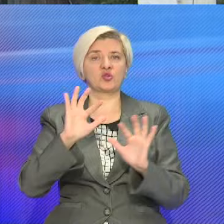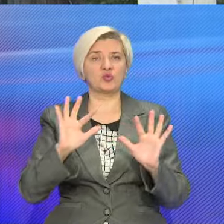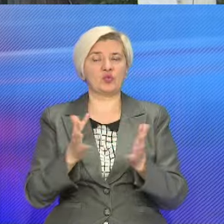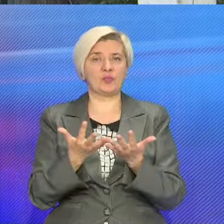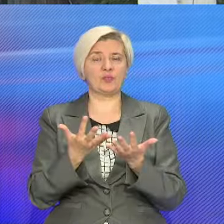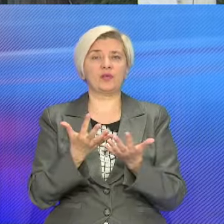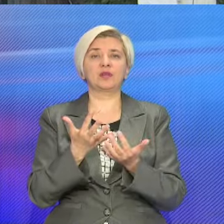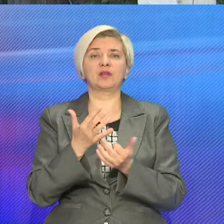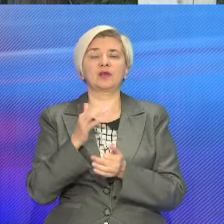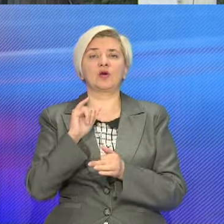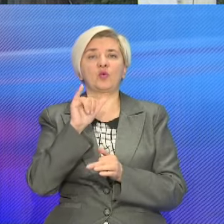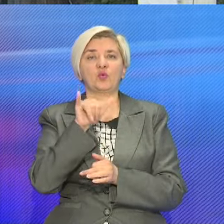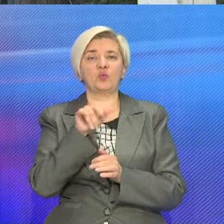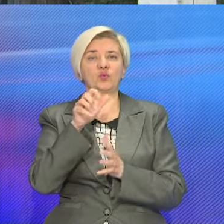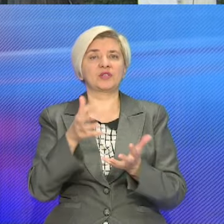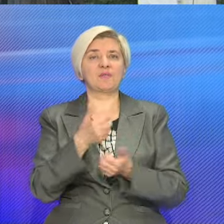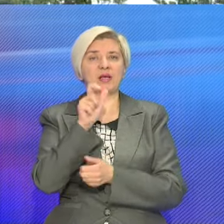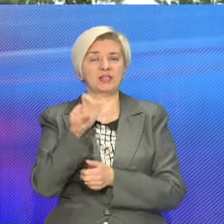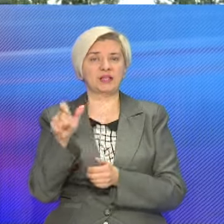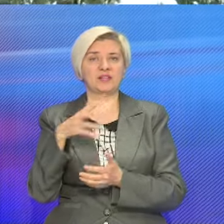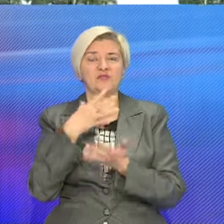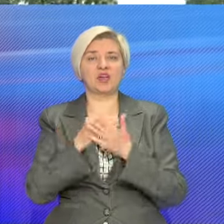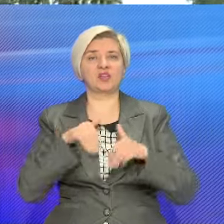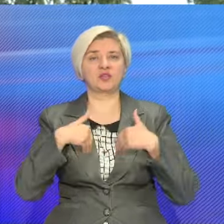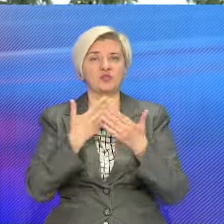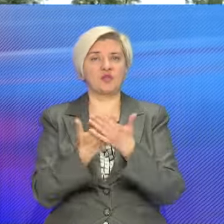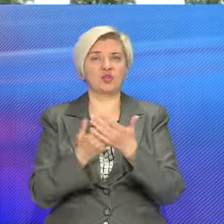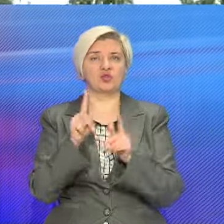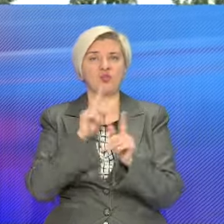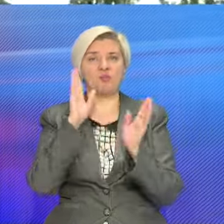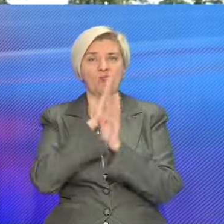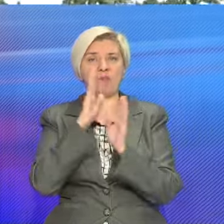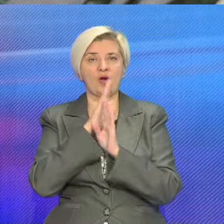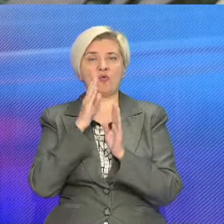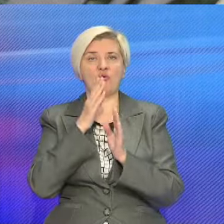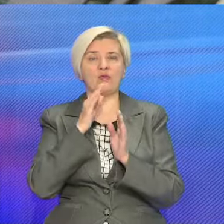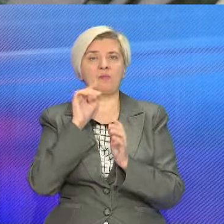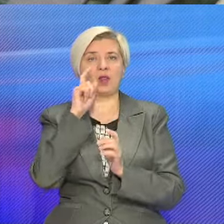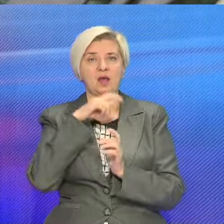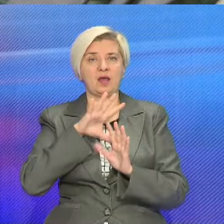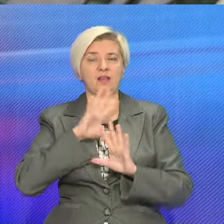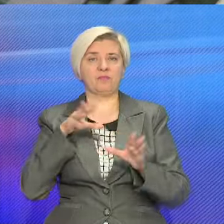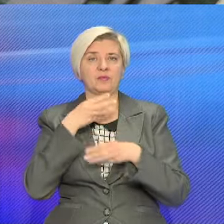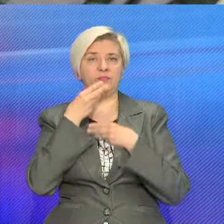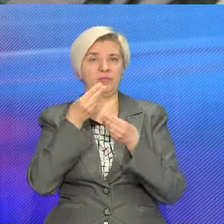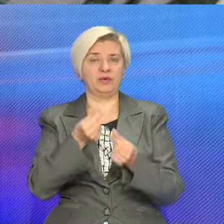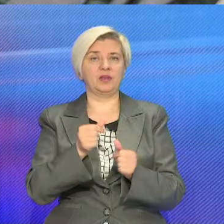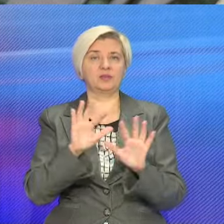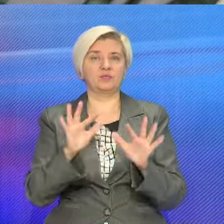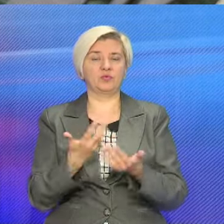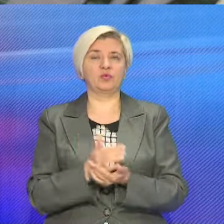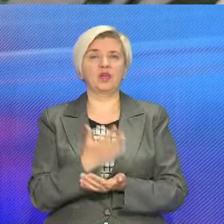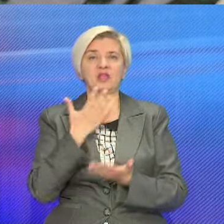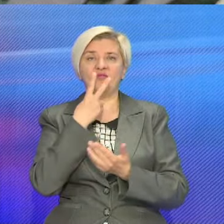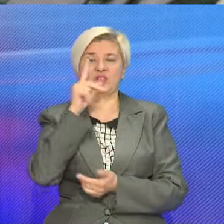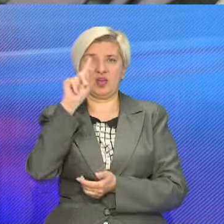здарение. У выратовальников свои парады, как непогать не заспела знянацку. Если вы видите, что надвигается гроза с